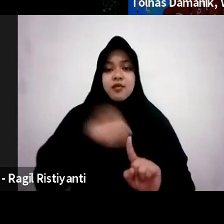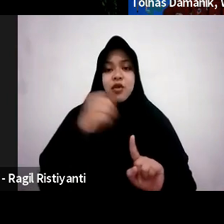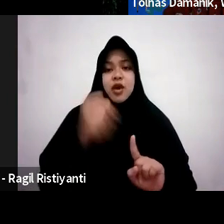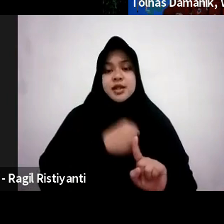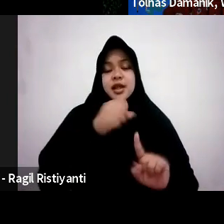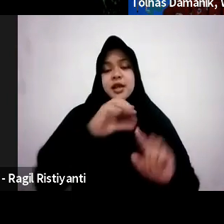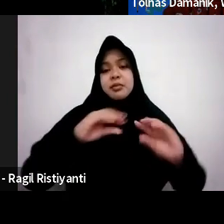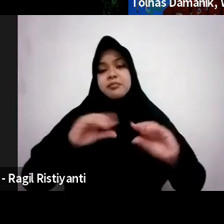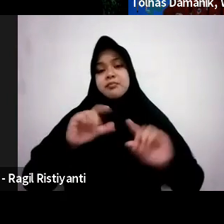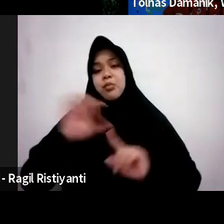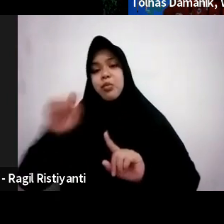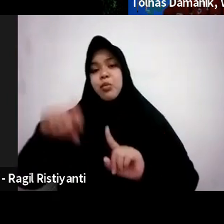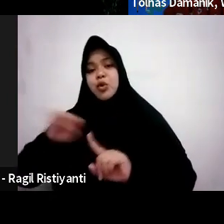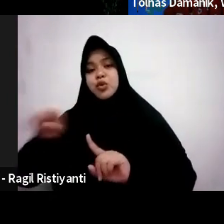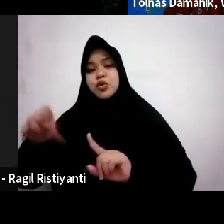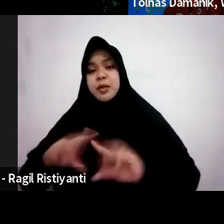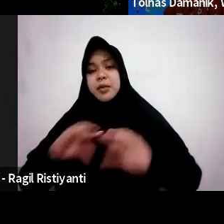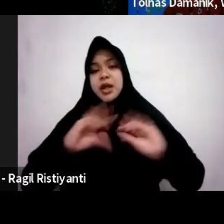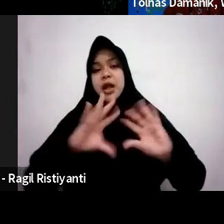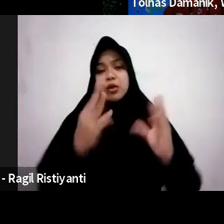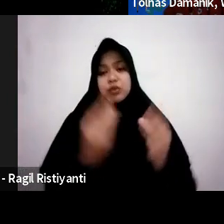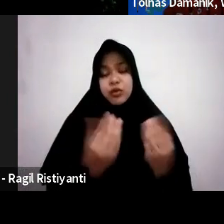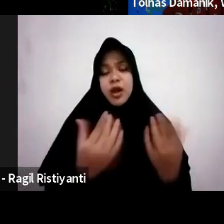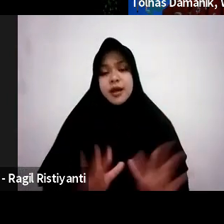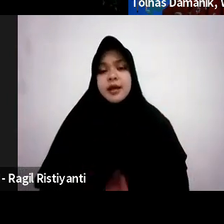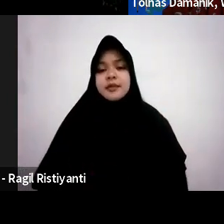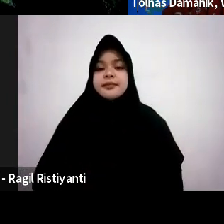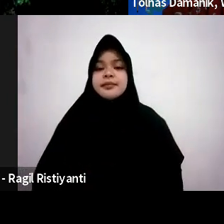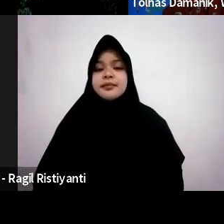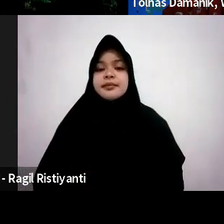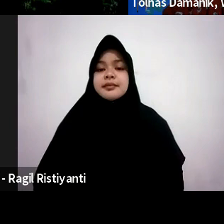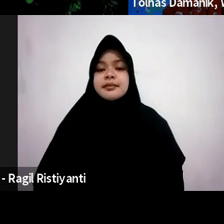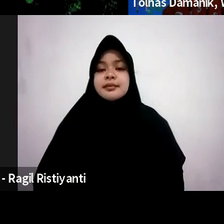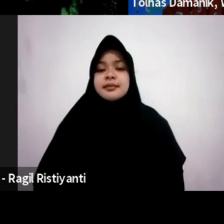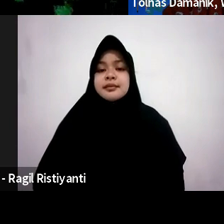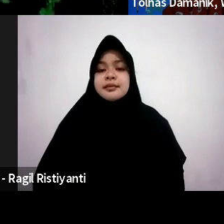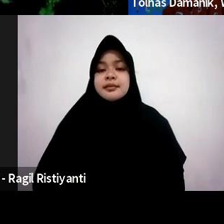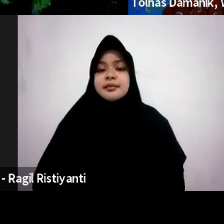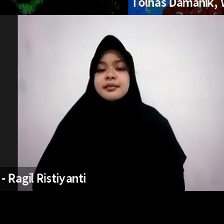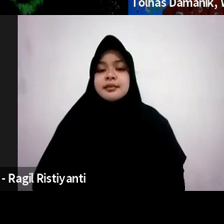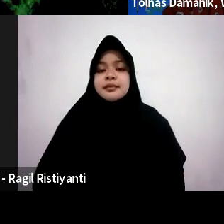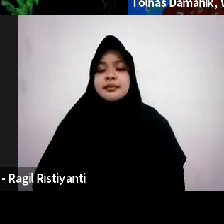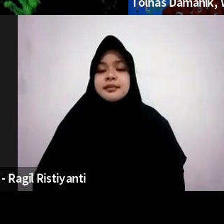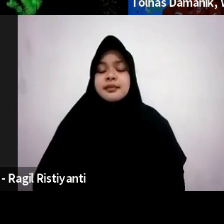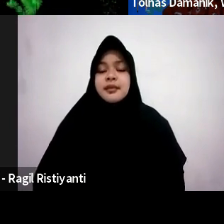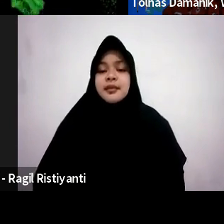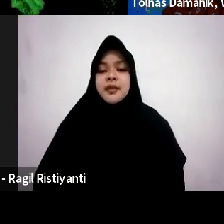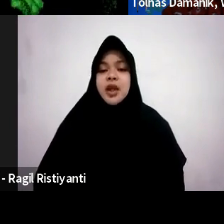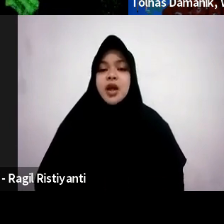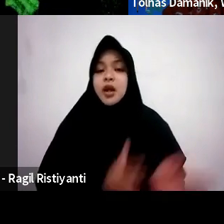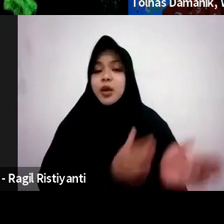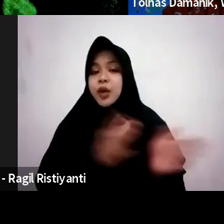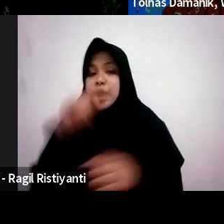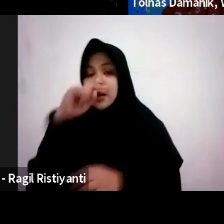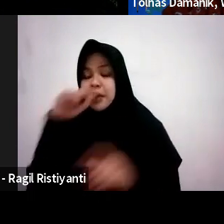inklusif itu ada Didik nasional provinsi dan kabupaten kota Nah kemudian tadi Pak Pak Subagya sudah